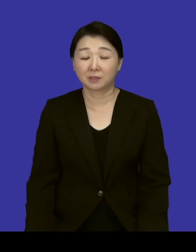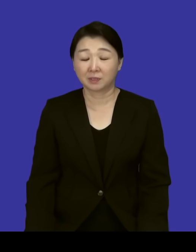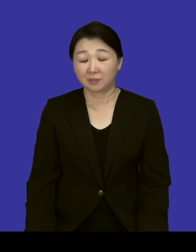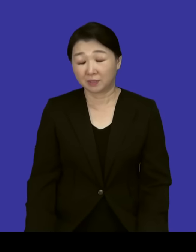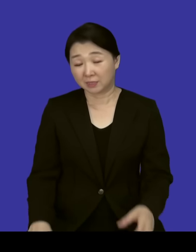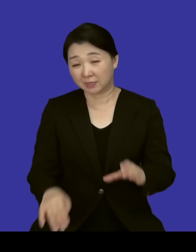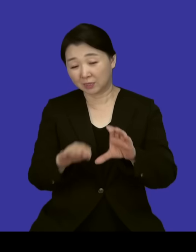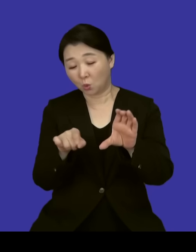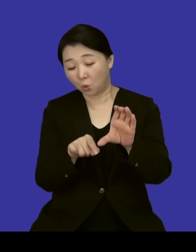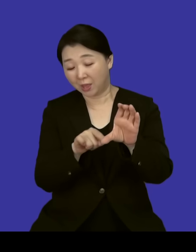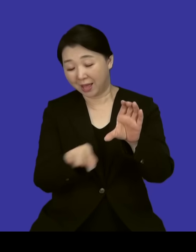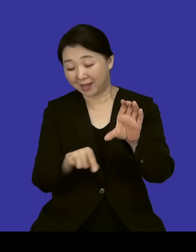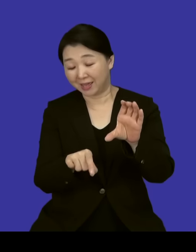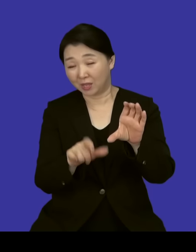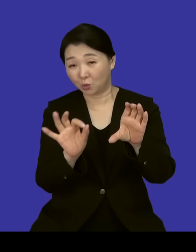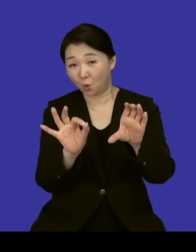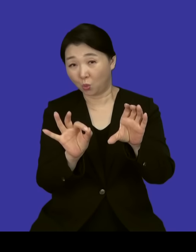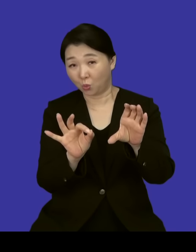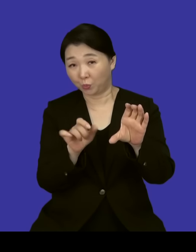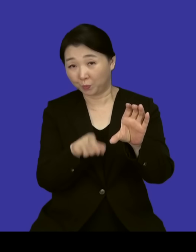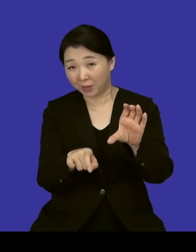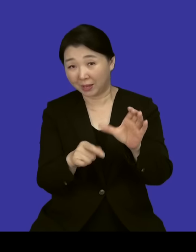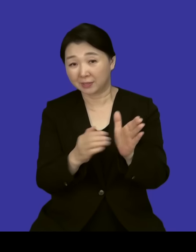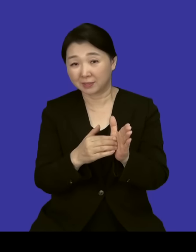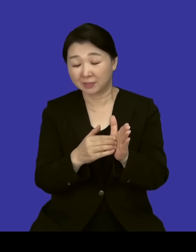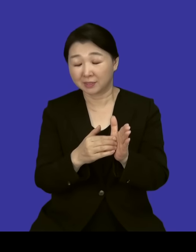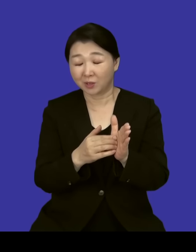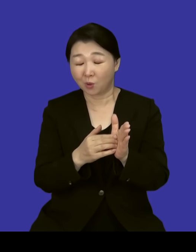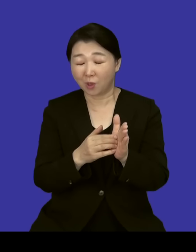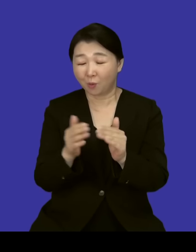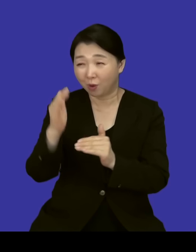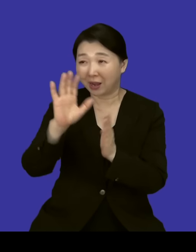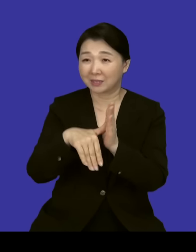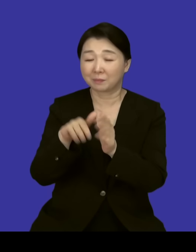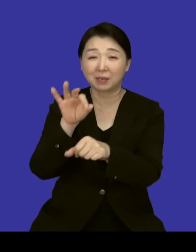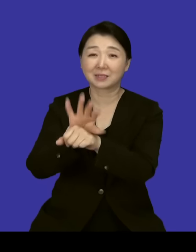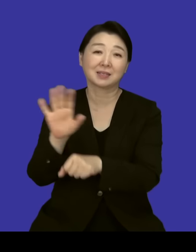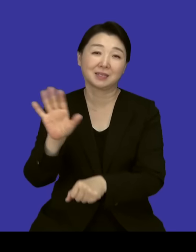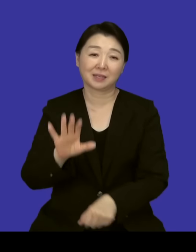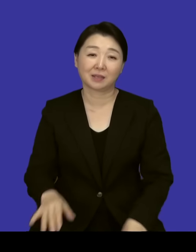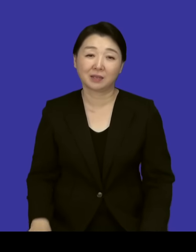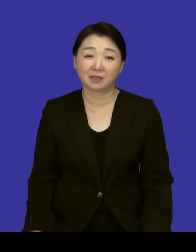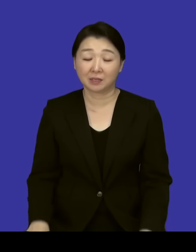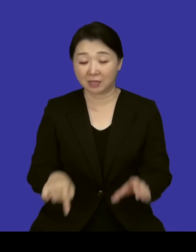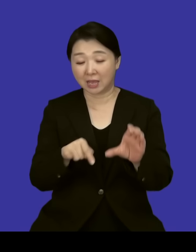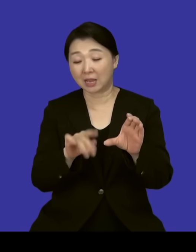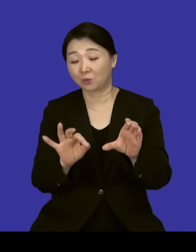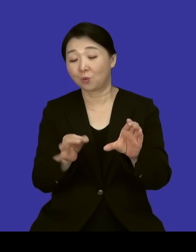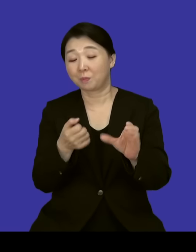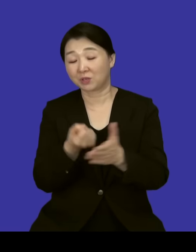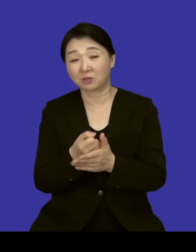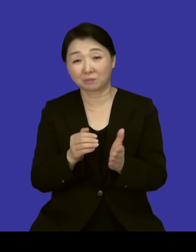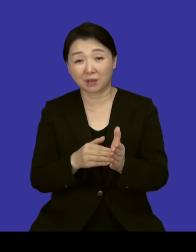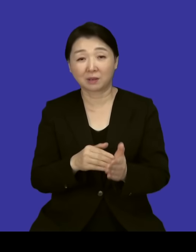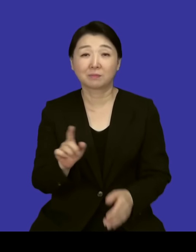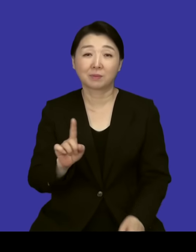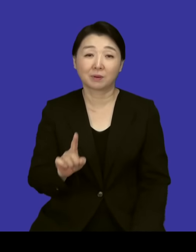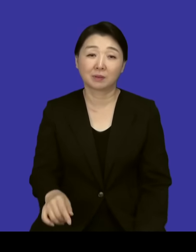걸어 놓거든요. 네. 예, 시장이 올라갈 때 막 쫓아사질 않고 예. 이제 걸어 놓다 보니까 어떻게